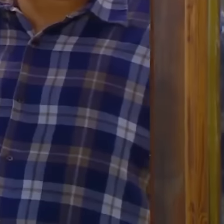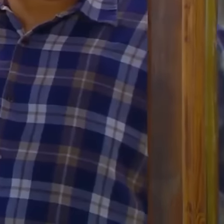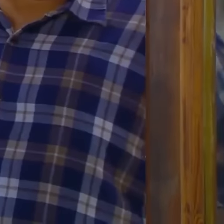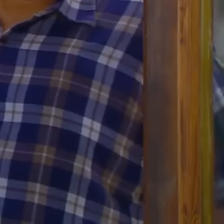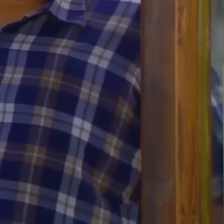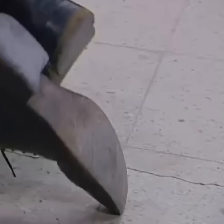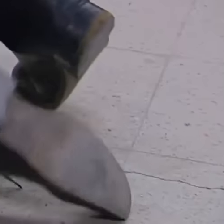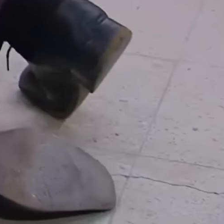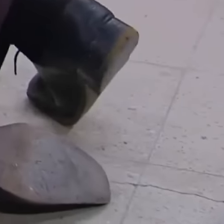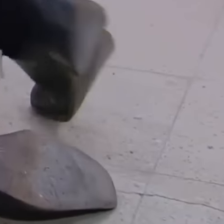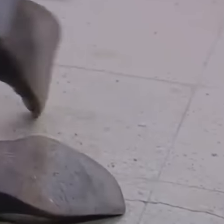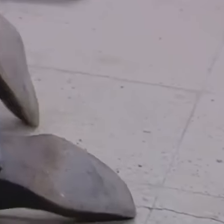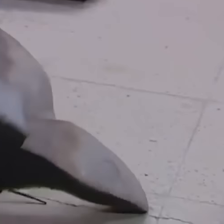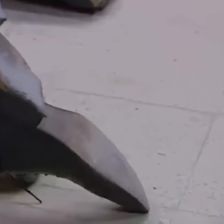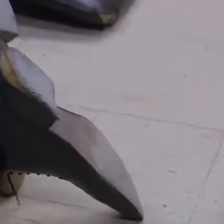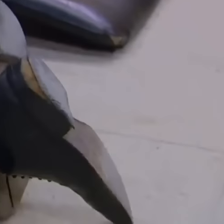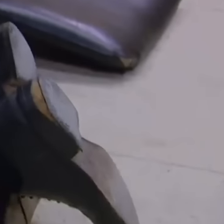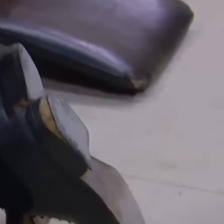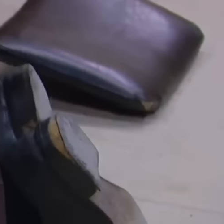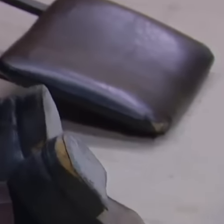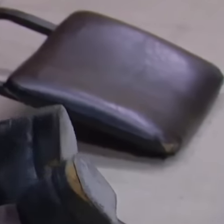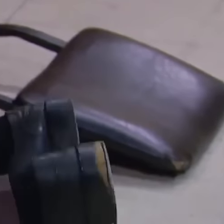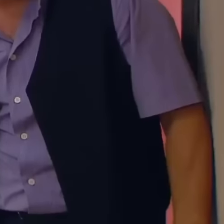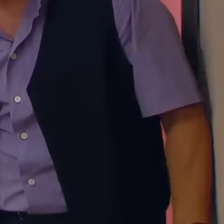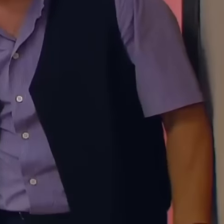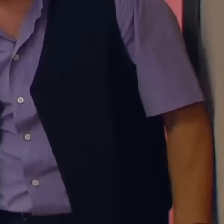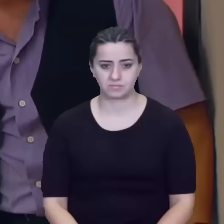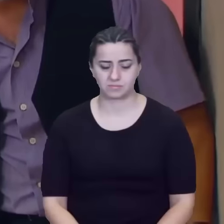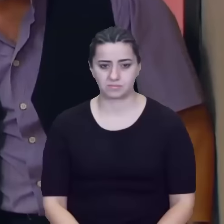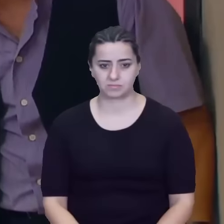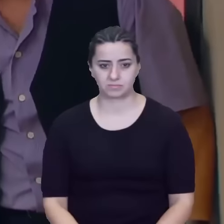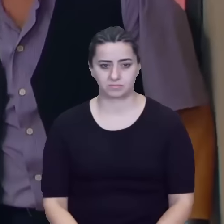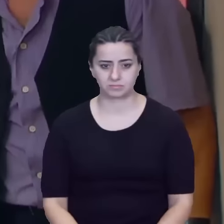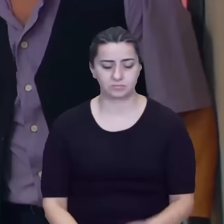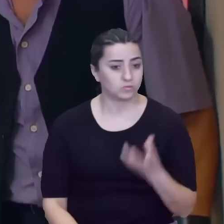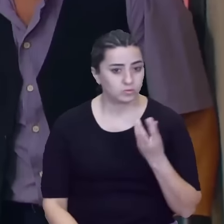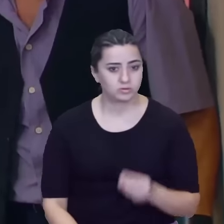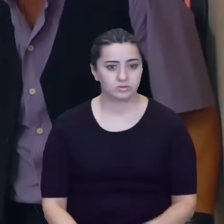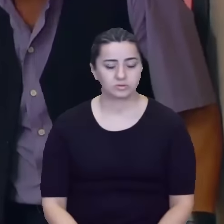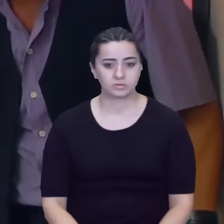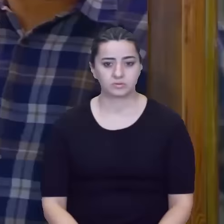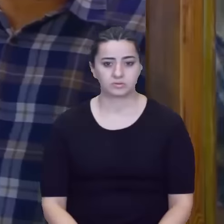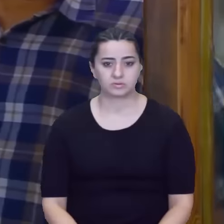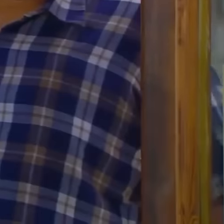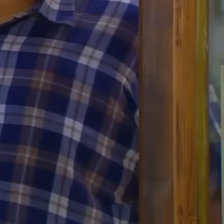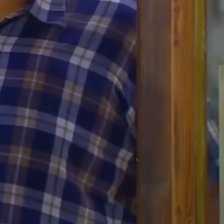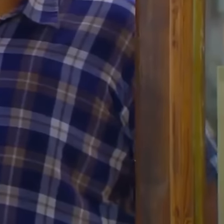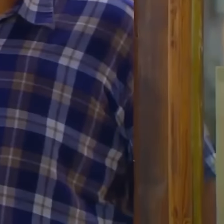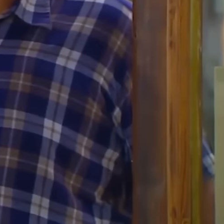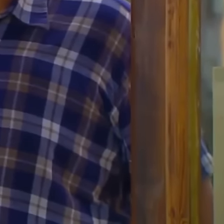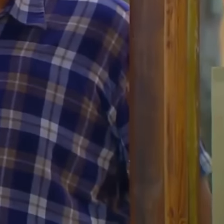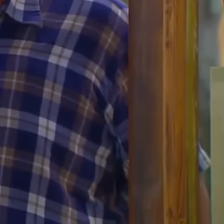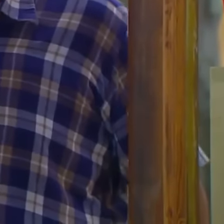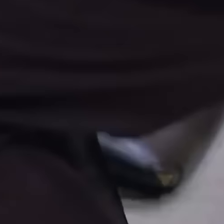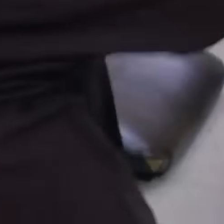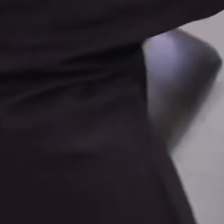çekildiler. Fehmi ile Suat kapının önünde kaldılar, izliyorlar. Dur sen, ne oldu, ne oldu? Hareket etti ya.